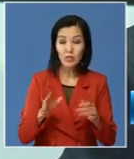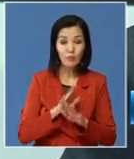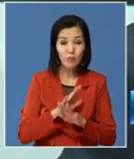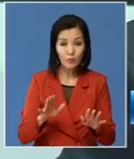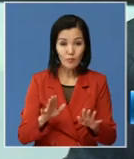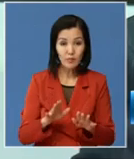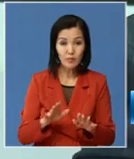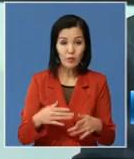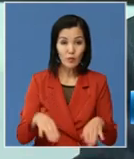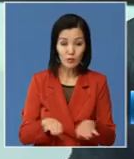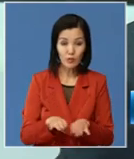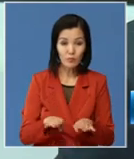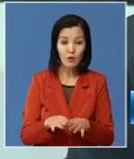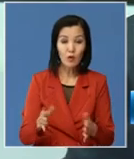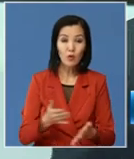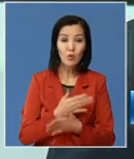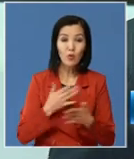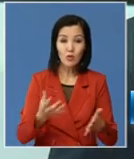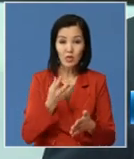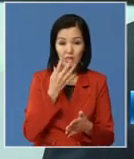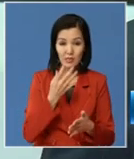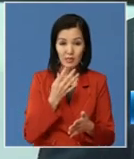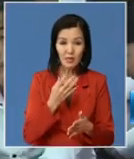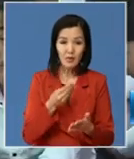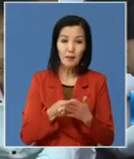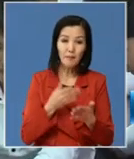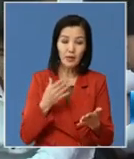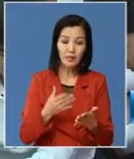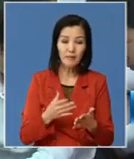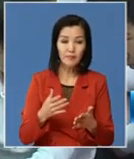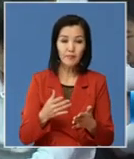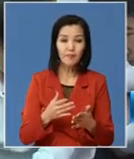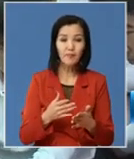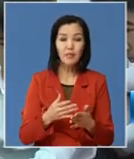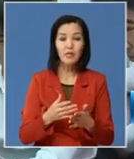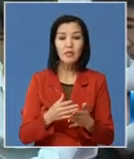олар сапар барысында киелі қапал өңіріне де арнай барып қайтыпты.